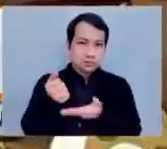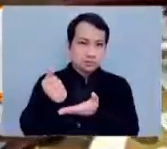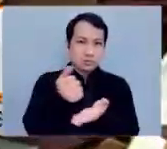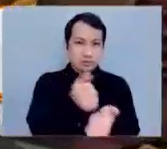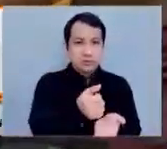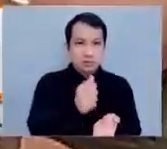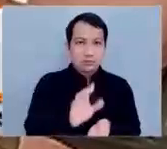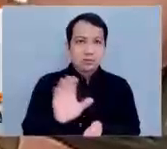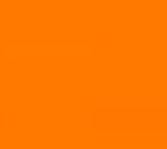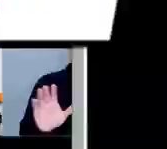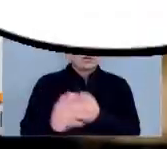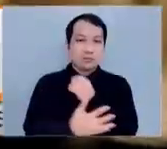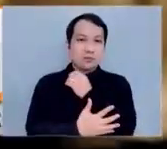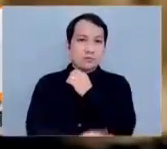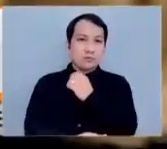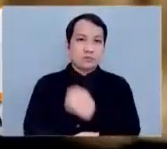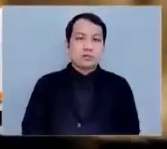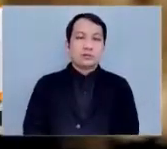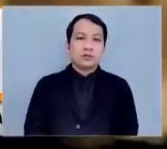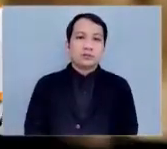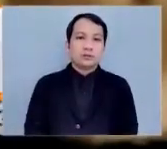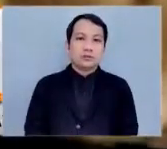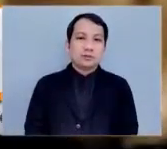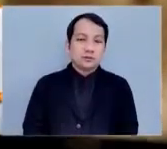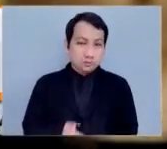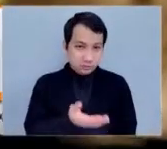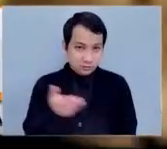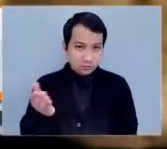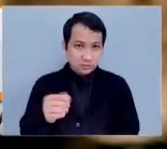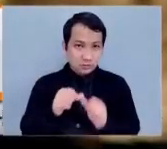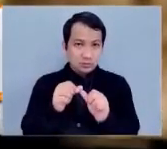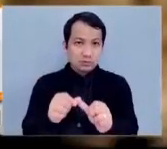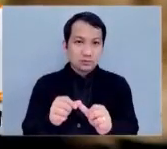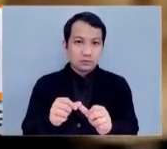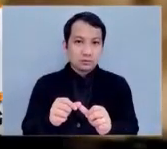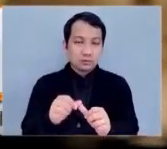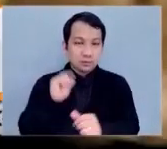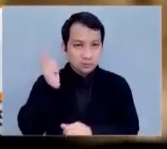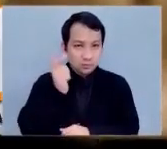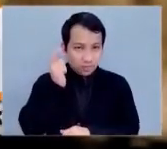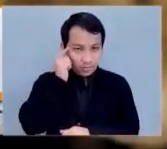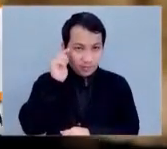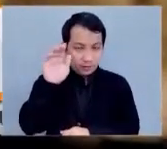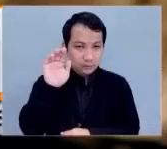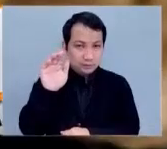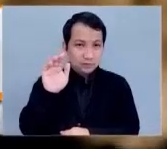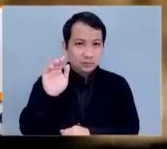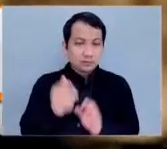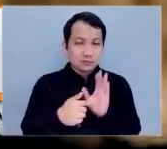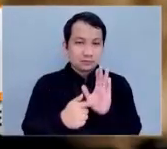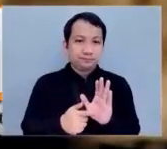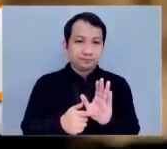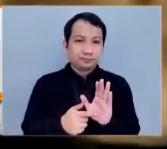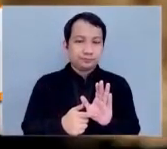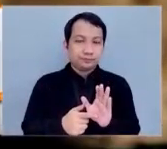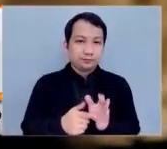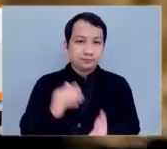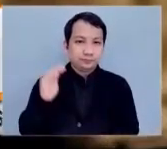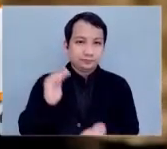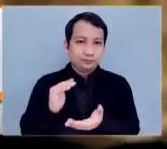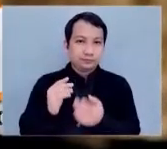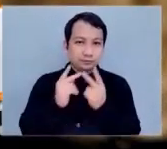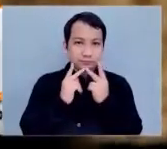mga mahihirap. We will continue to purge government of rules that slow the delivery of public